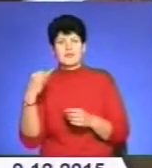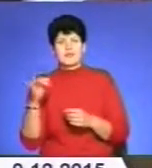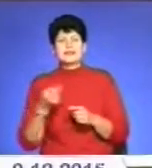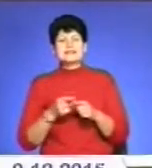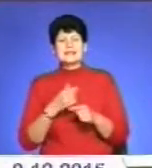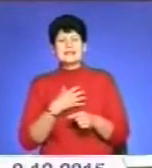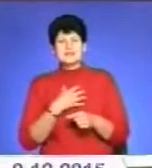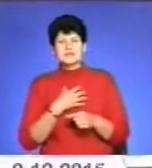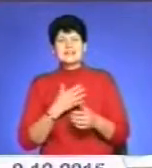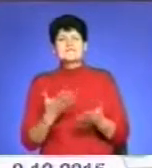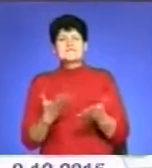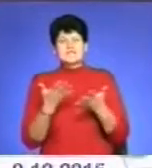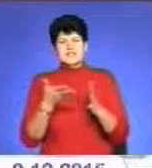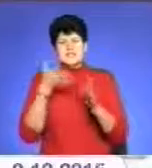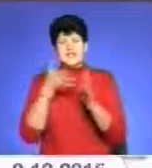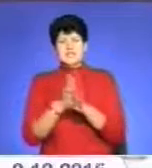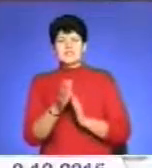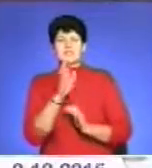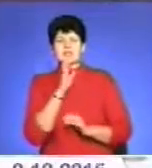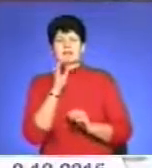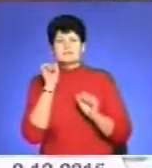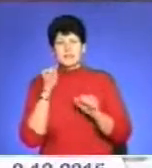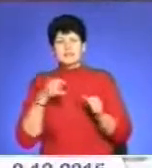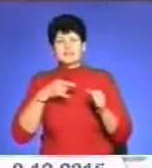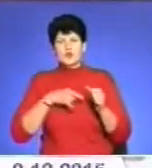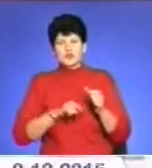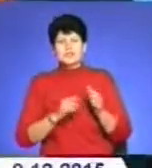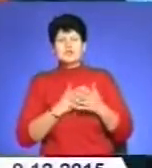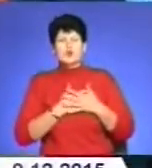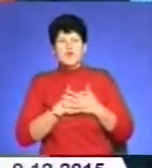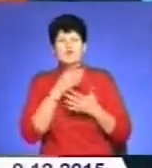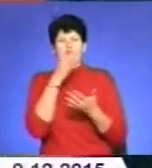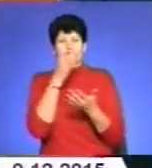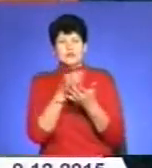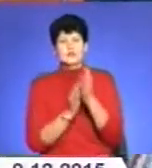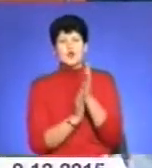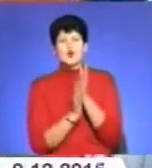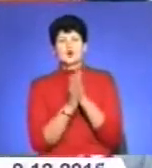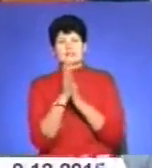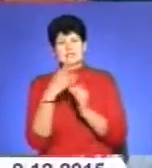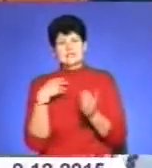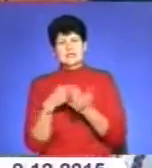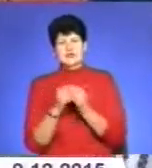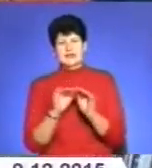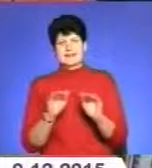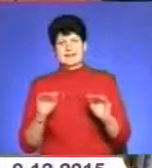– це визнання жінки, котра зуміла народити і далі з любов'ю і відповідальністю ростити своїх дітей.